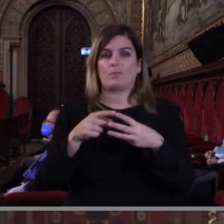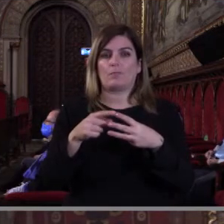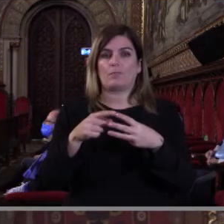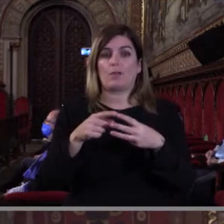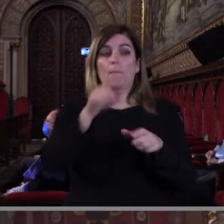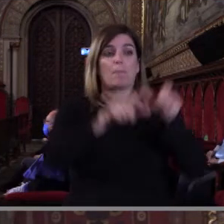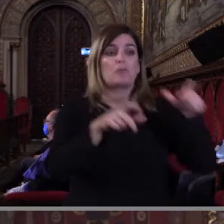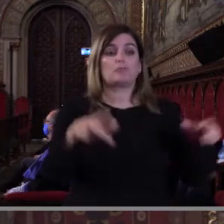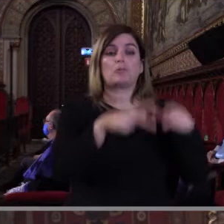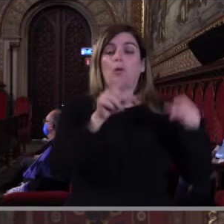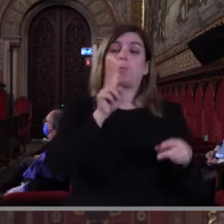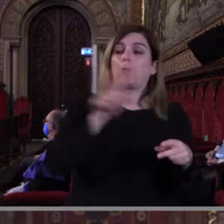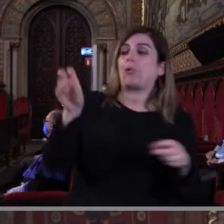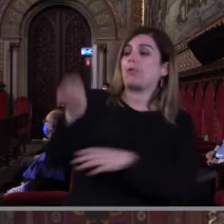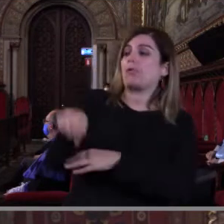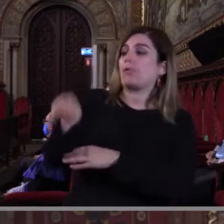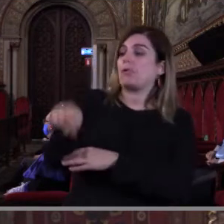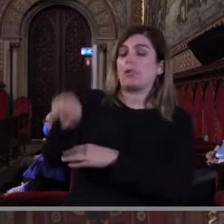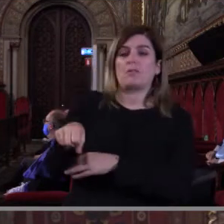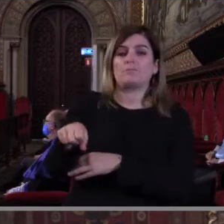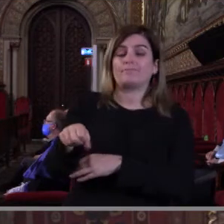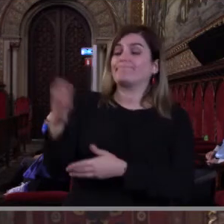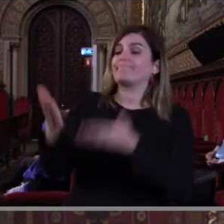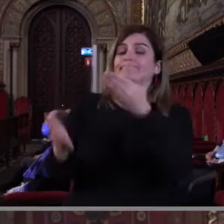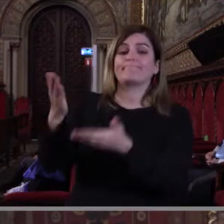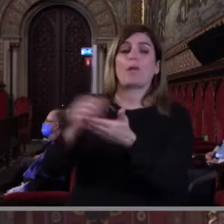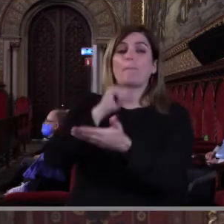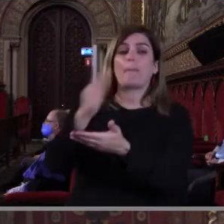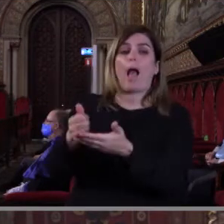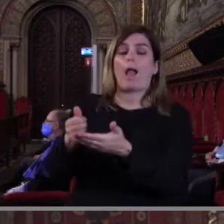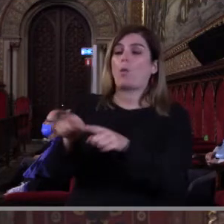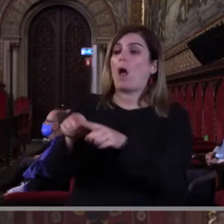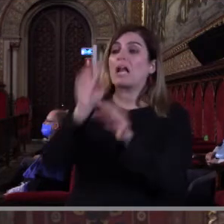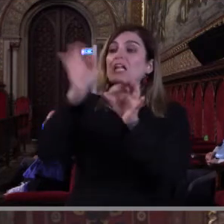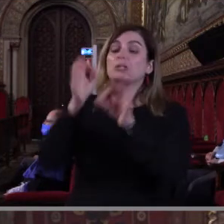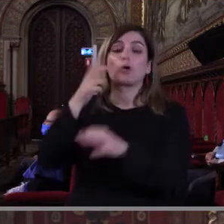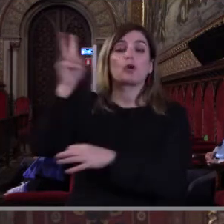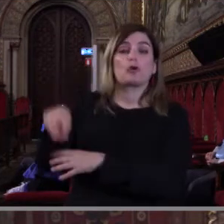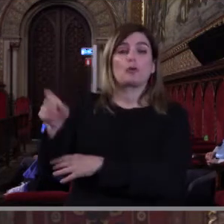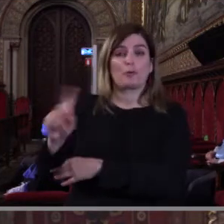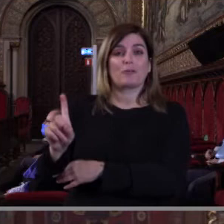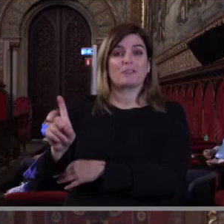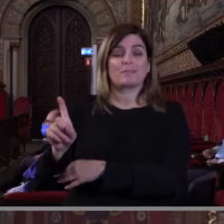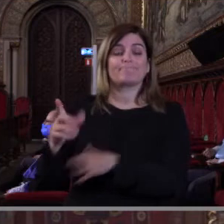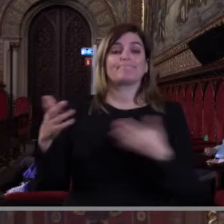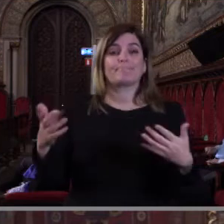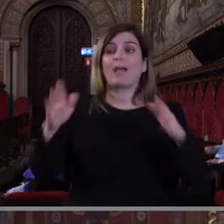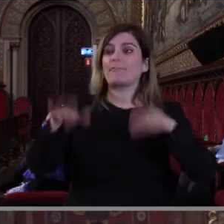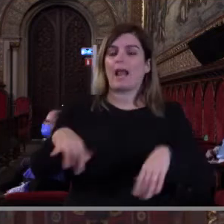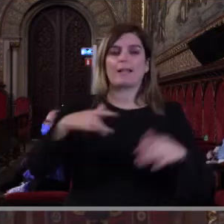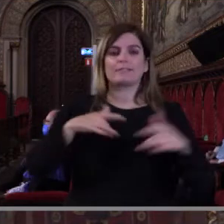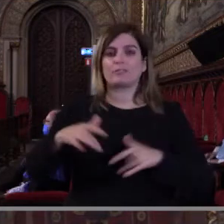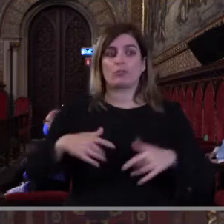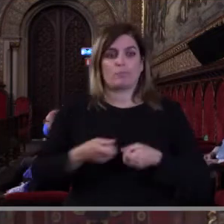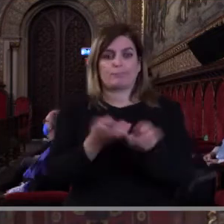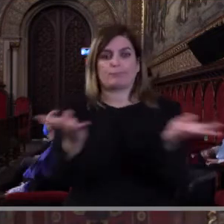de la població general. La gent no avalua bé i no reconeix a vegades els riscs que corre. L'espectre variat dels símptomes, des